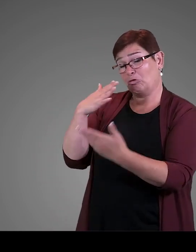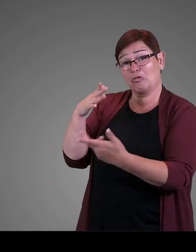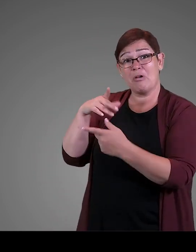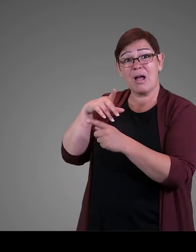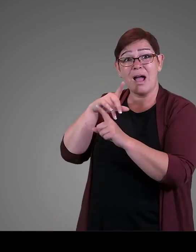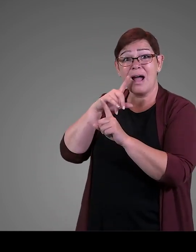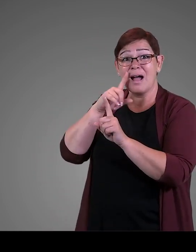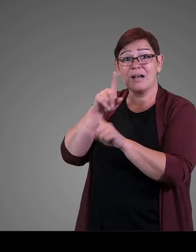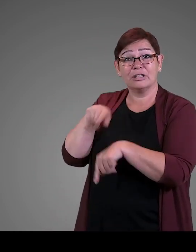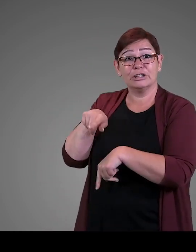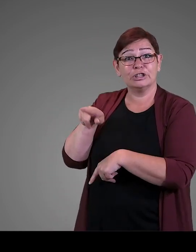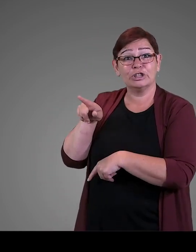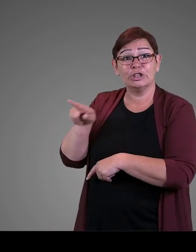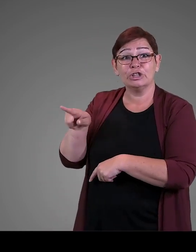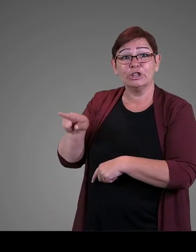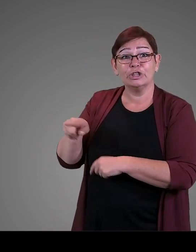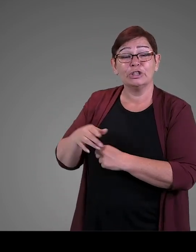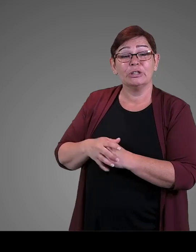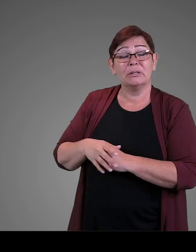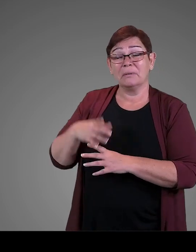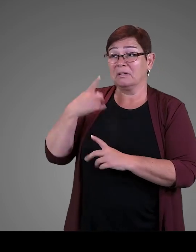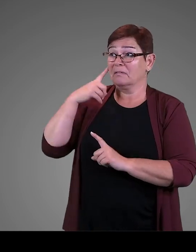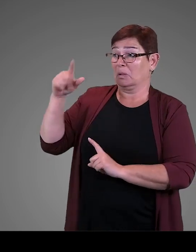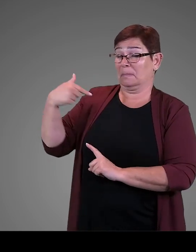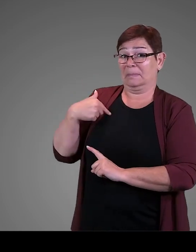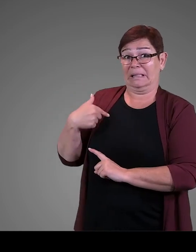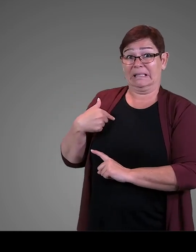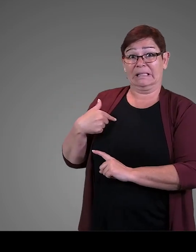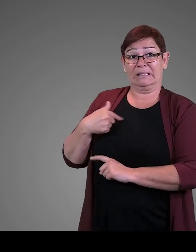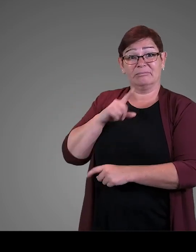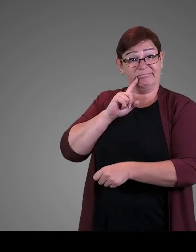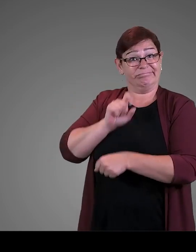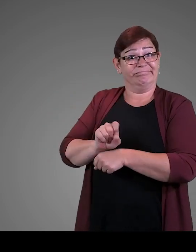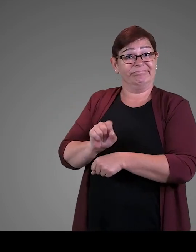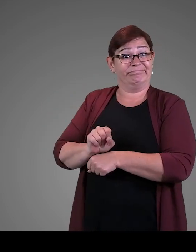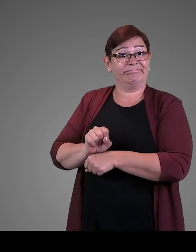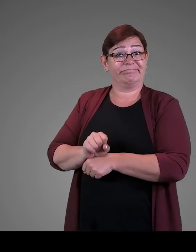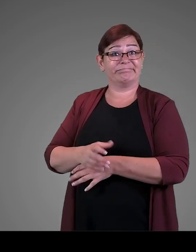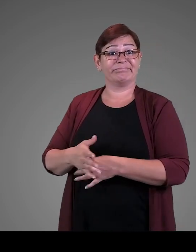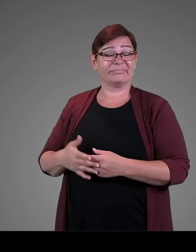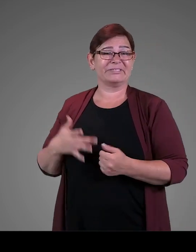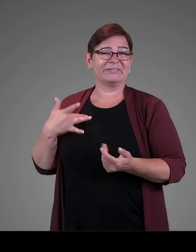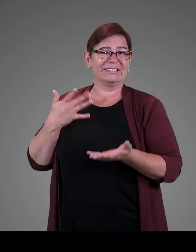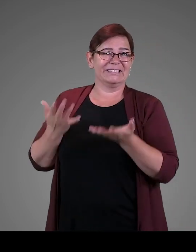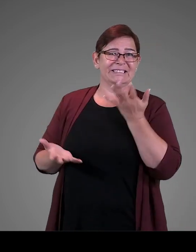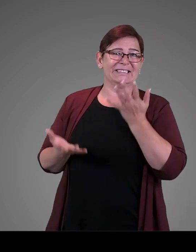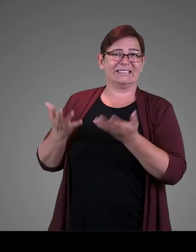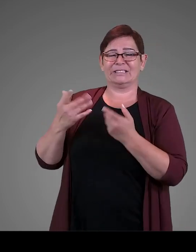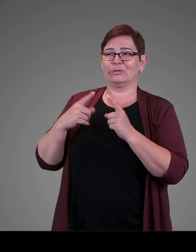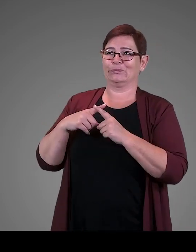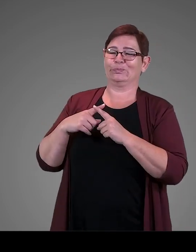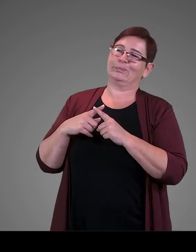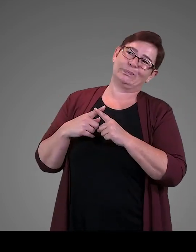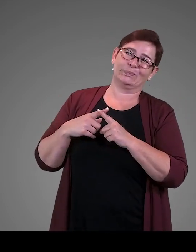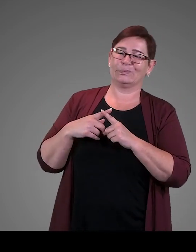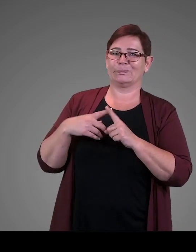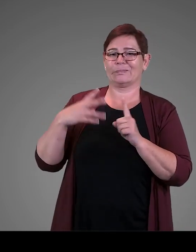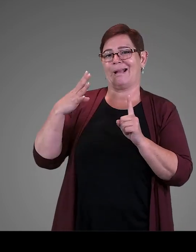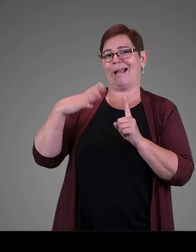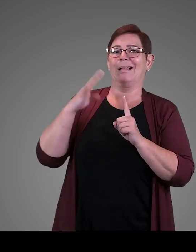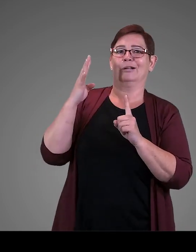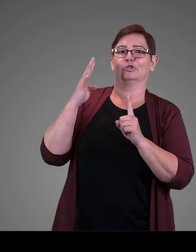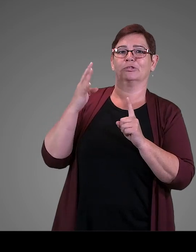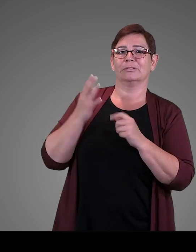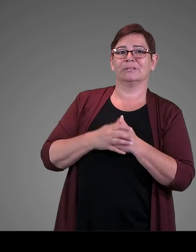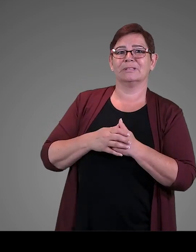Ça ne sera pas une très bonne réponse, mais je pense que pour moi, en fait, c'est un peu pour contrer